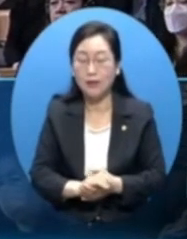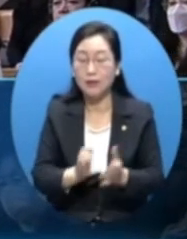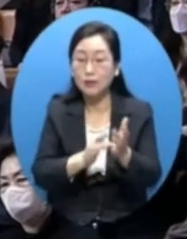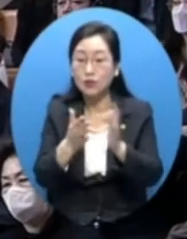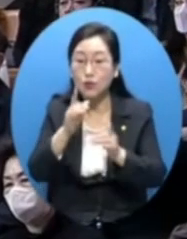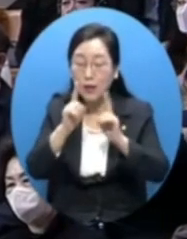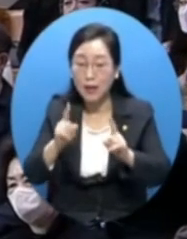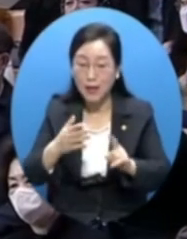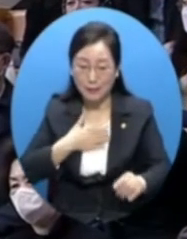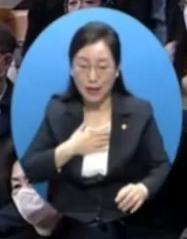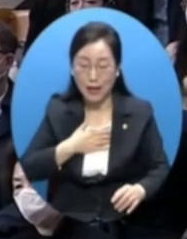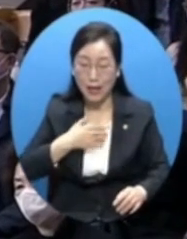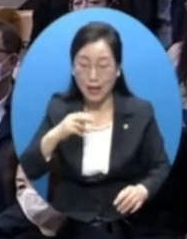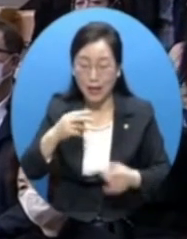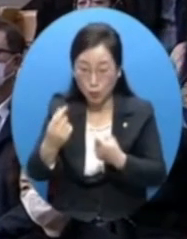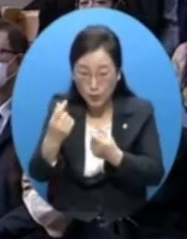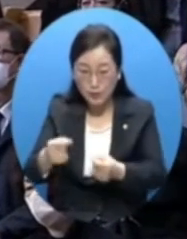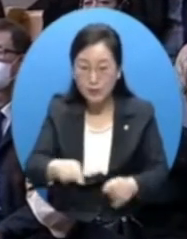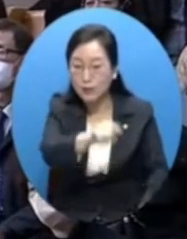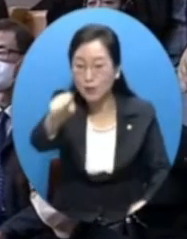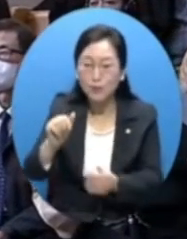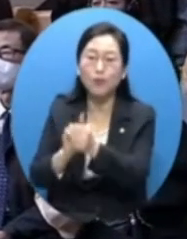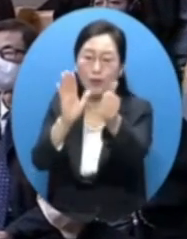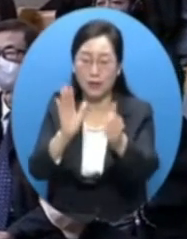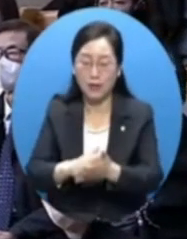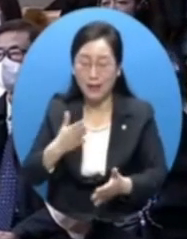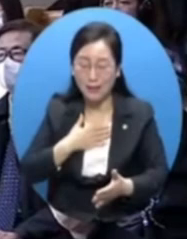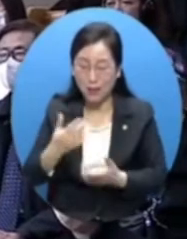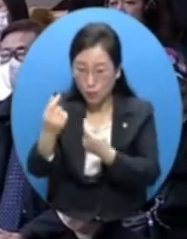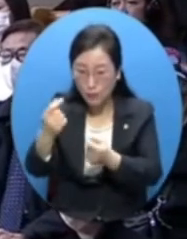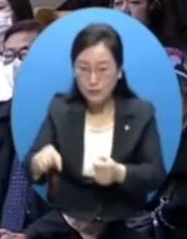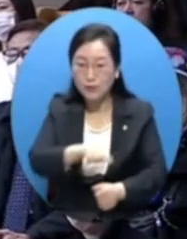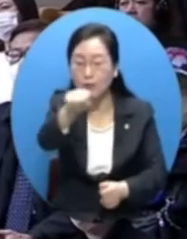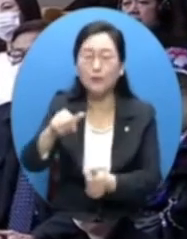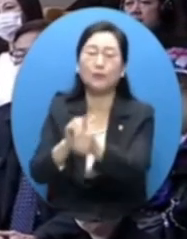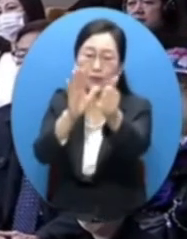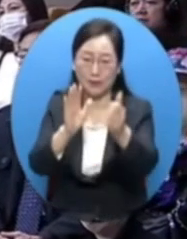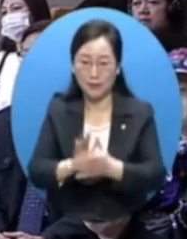나도 너희를 보내노라. 나도 너희를 보내노라. 나도 너희를 보내노라.